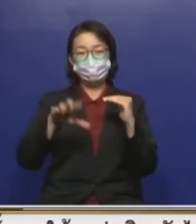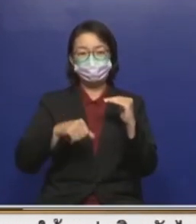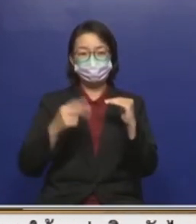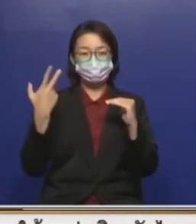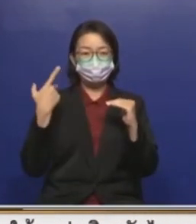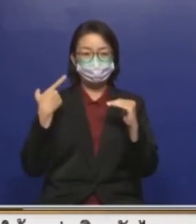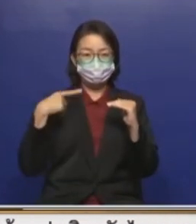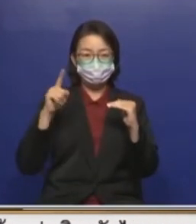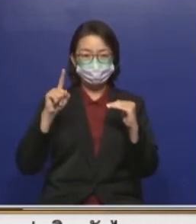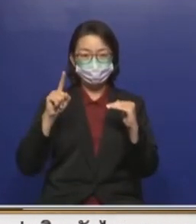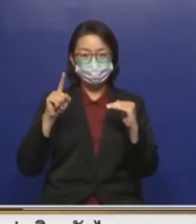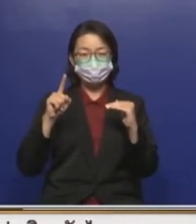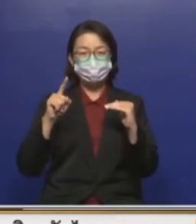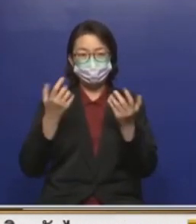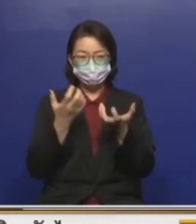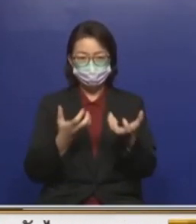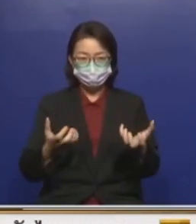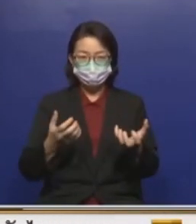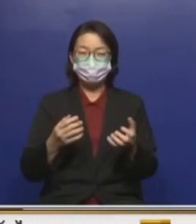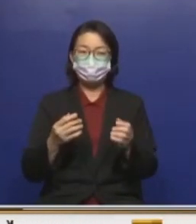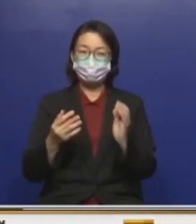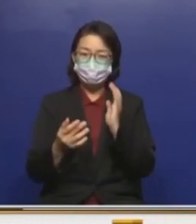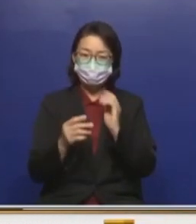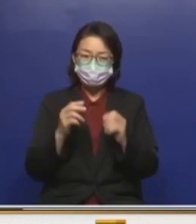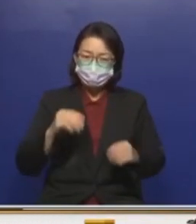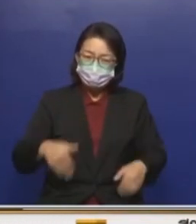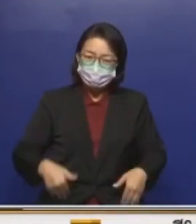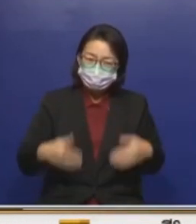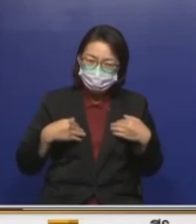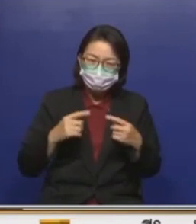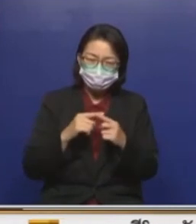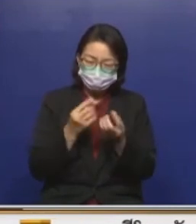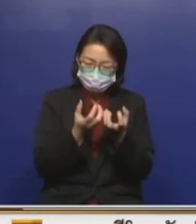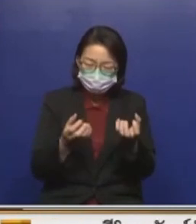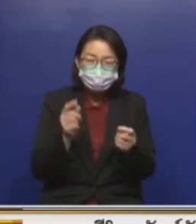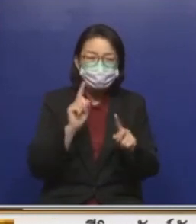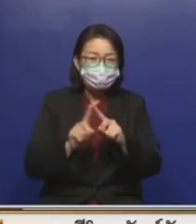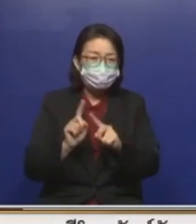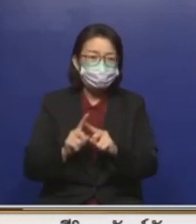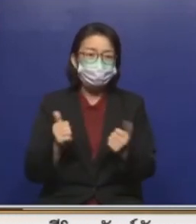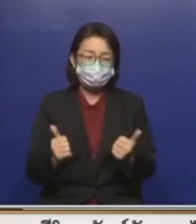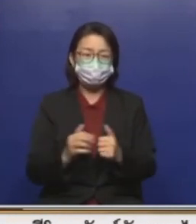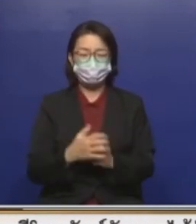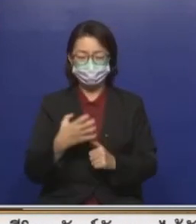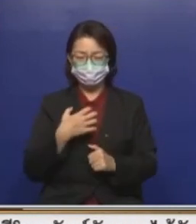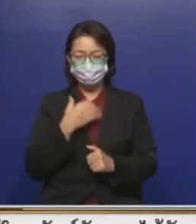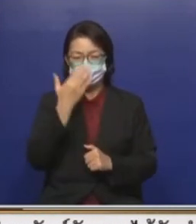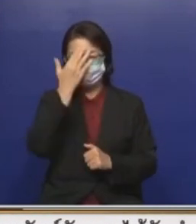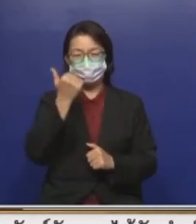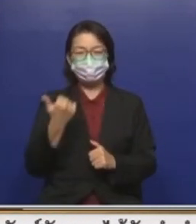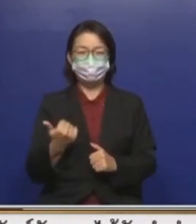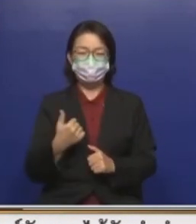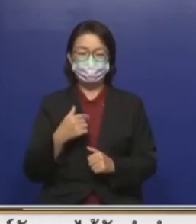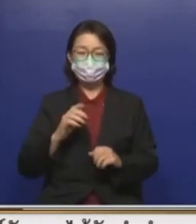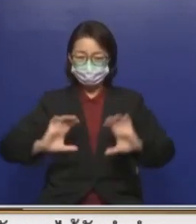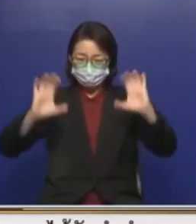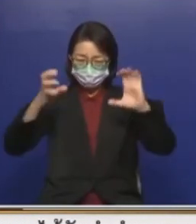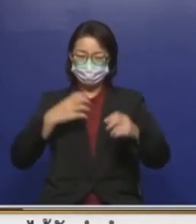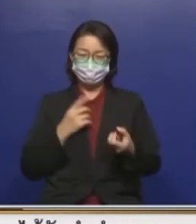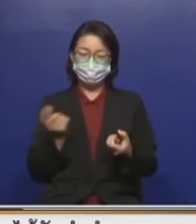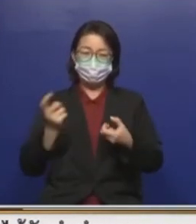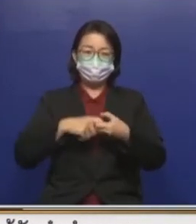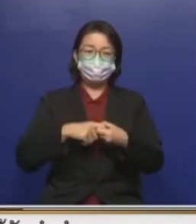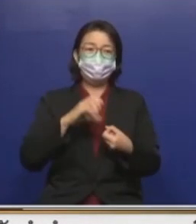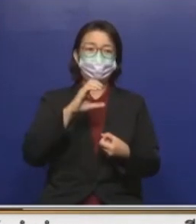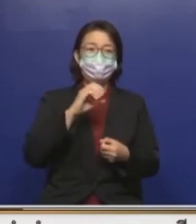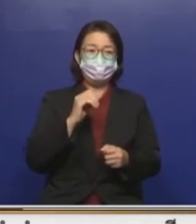างชีวภาพค่ะในเมื่อรัฐบาลมีความตั้งใจที่จะเข้าร่วมความตกลง CPTPP ซึ่งเป็นความต